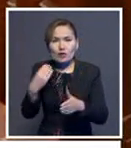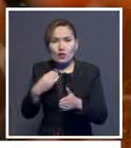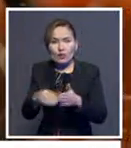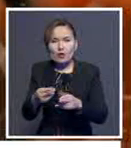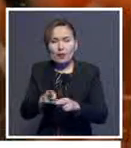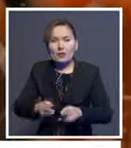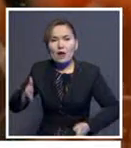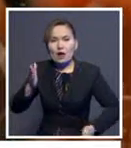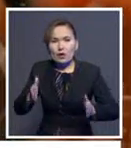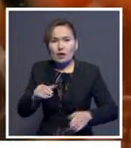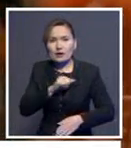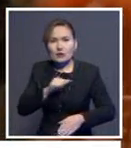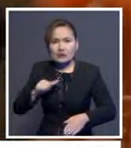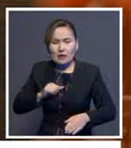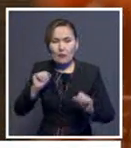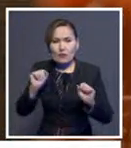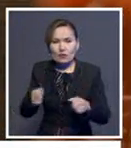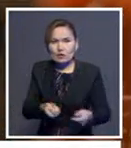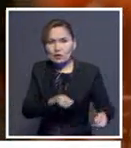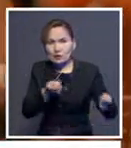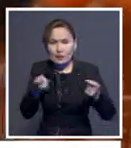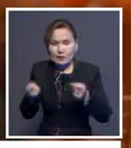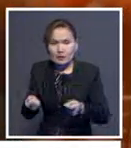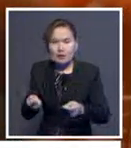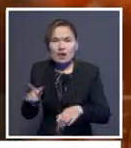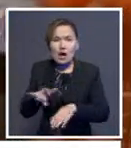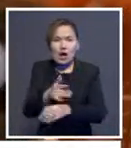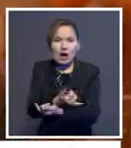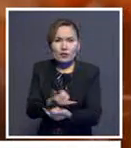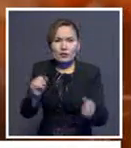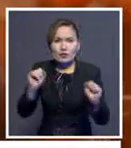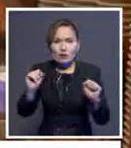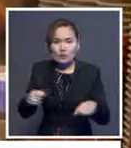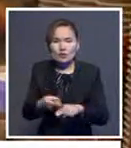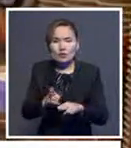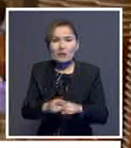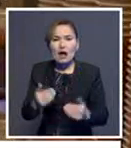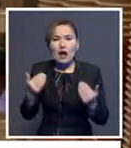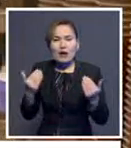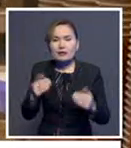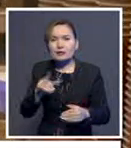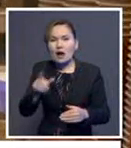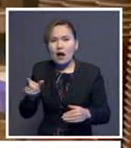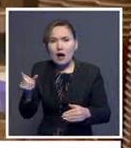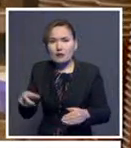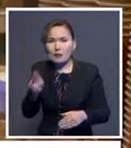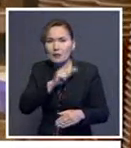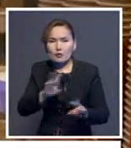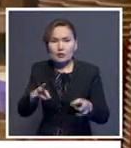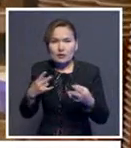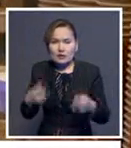кофе дайындайды екен. Яғни бұрын осы мекемеде 4-5 қызметкер қажет болса, қазір олардың орнына бір робот қана жұмыс істеп